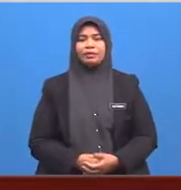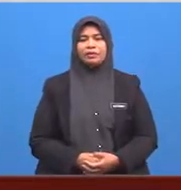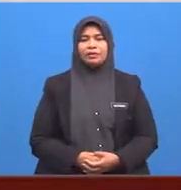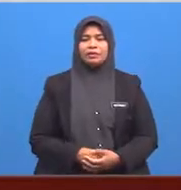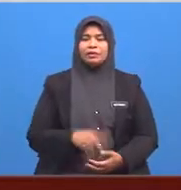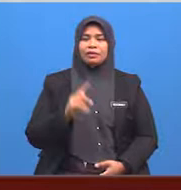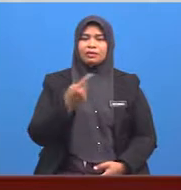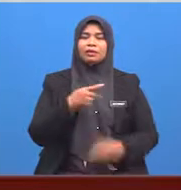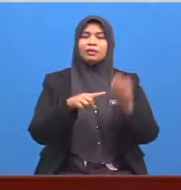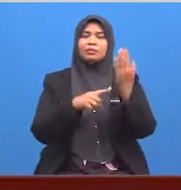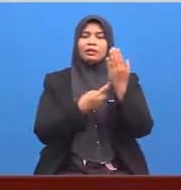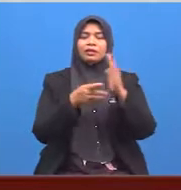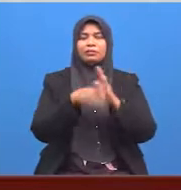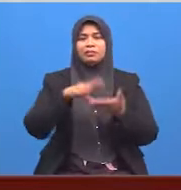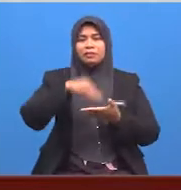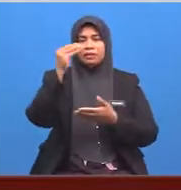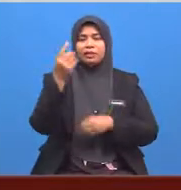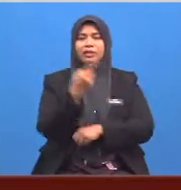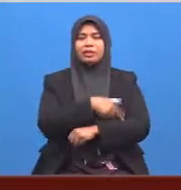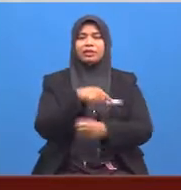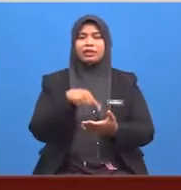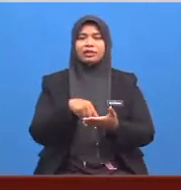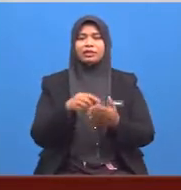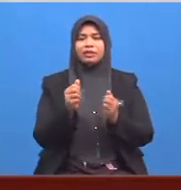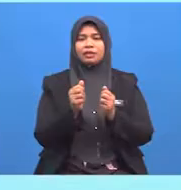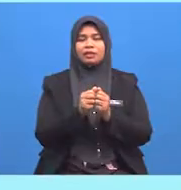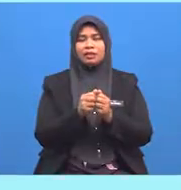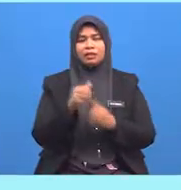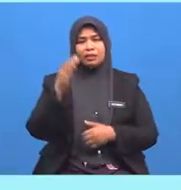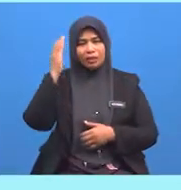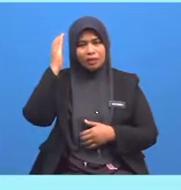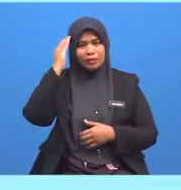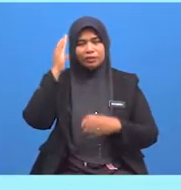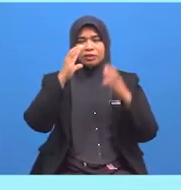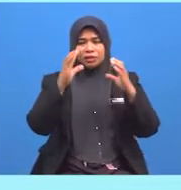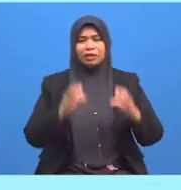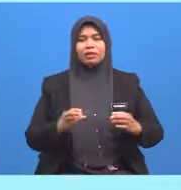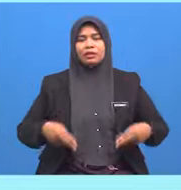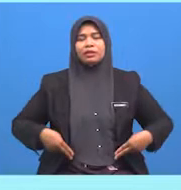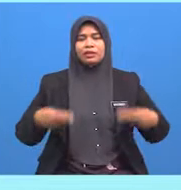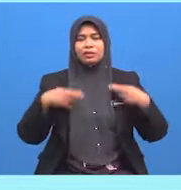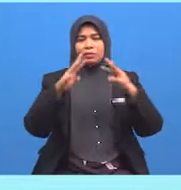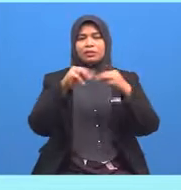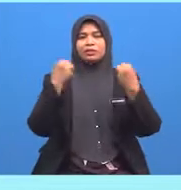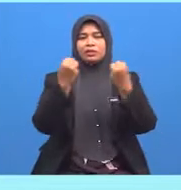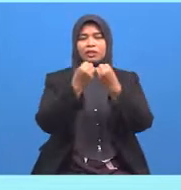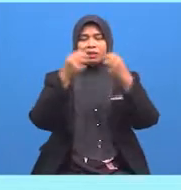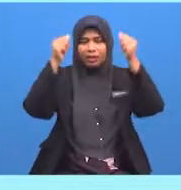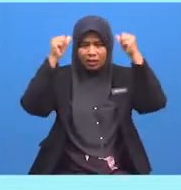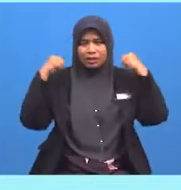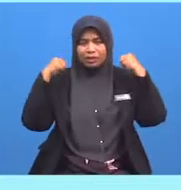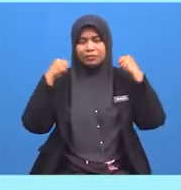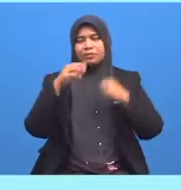kita melakukan pembelajaran pada hari ini dengan mengetahui cara hidup masyarakat Arab sebelum